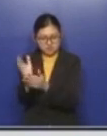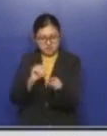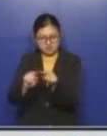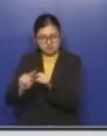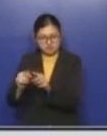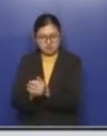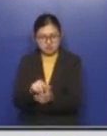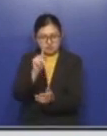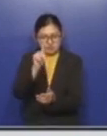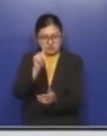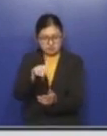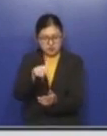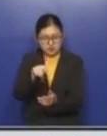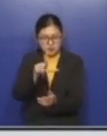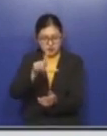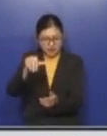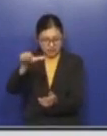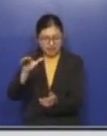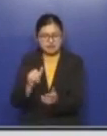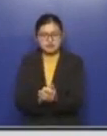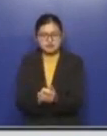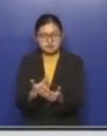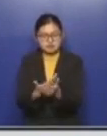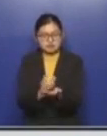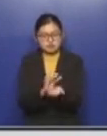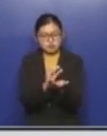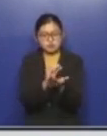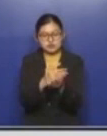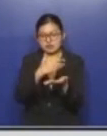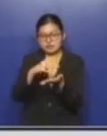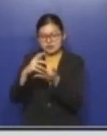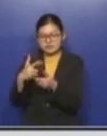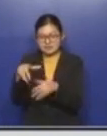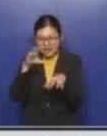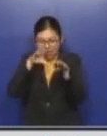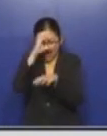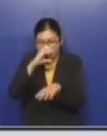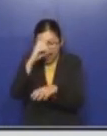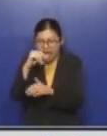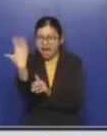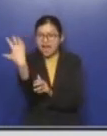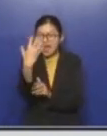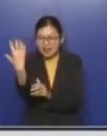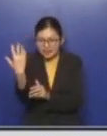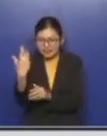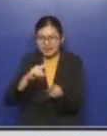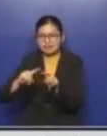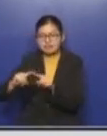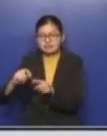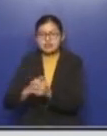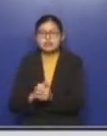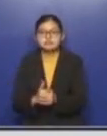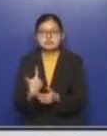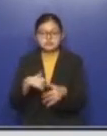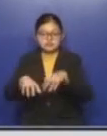พันกว่าล้านพวกนี้มันก็เป็นแค่ต้นทุนการผลิตและจัดหารายการในส่วนนี้มันเป็นต้นทุนการผลิ